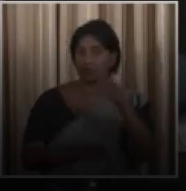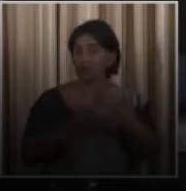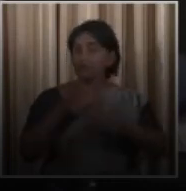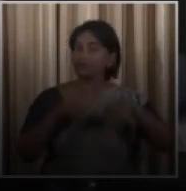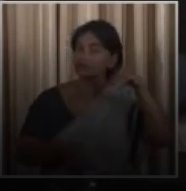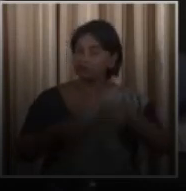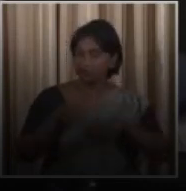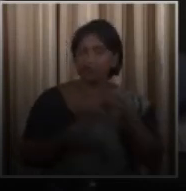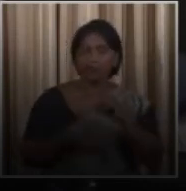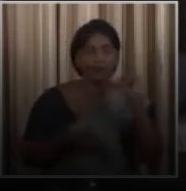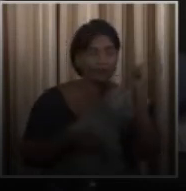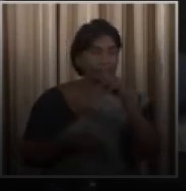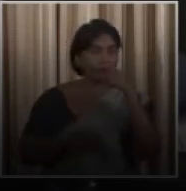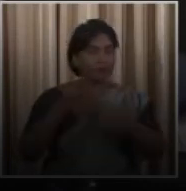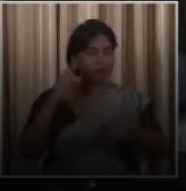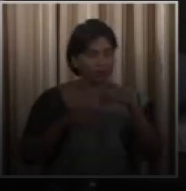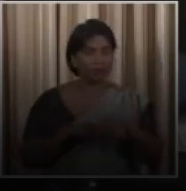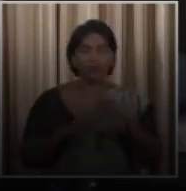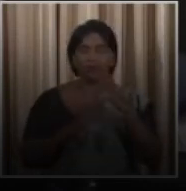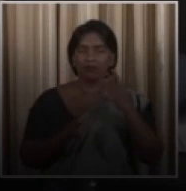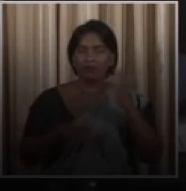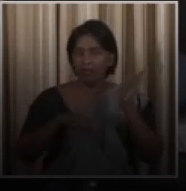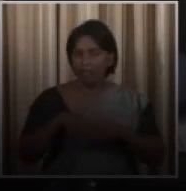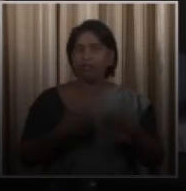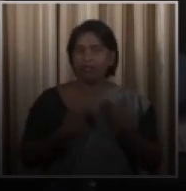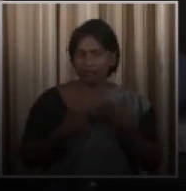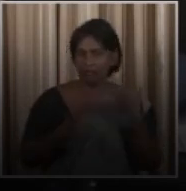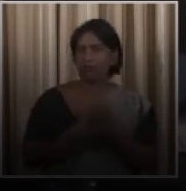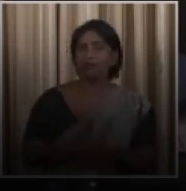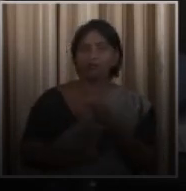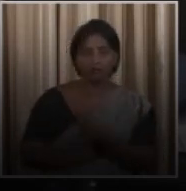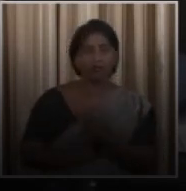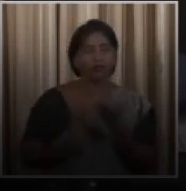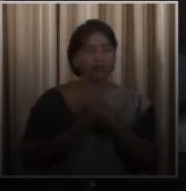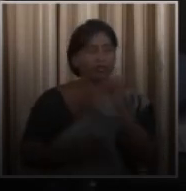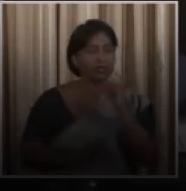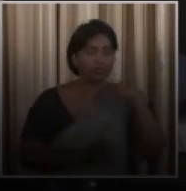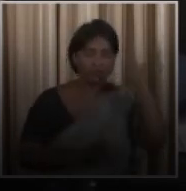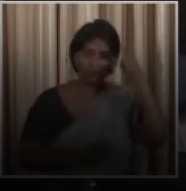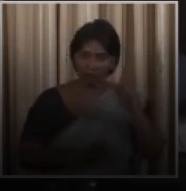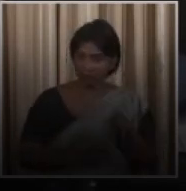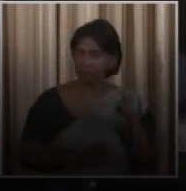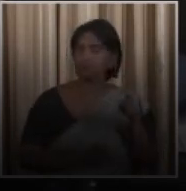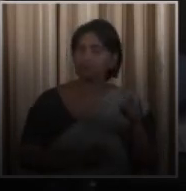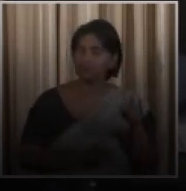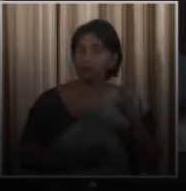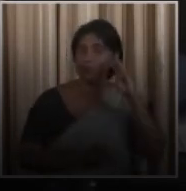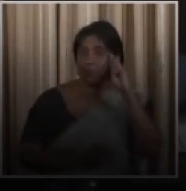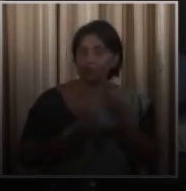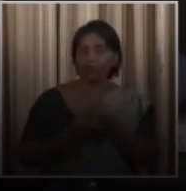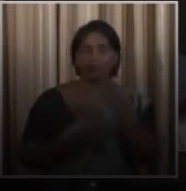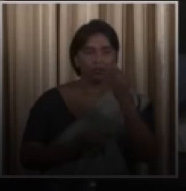මැතිවරණයෙන්ම පළවෙනි මැතිවරණයෙන්ම මේකේ ප්‍රතිවිපාක අපි අත්විඳා ඒක නිසා තමයි එදා චන්ද්‍රිකා බණ්ඩාරනායක මැතිණිය ඒ පොරොන්දු